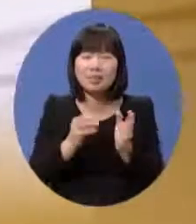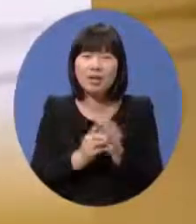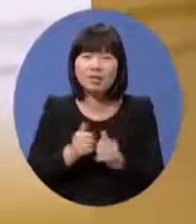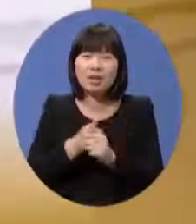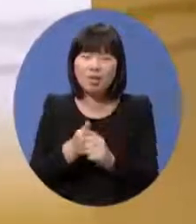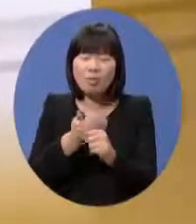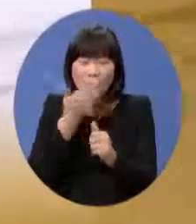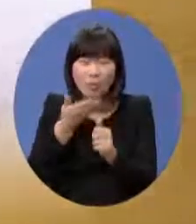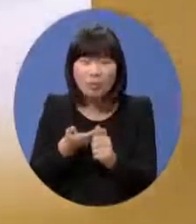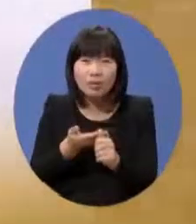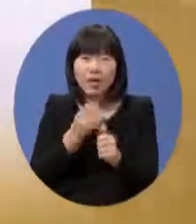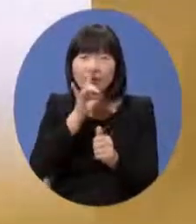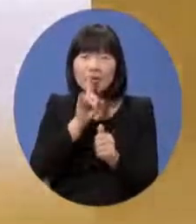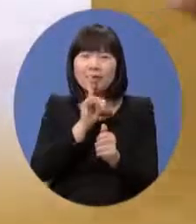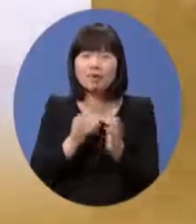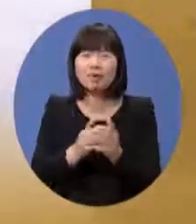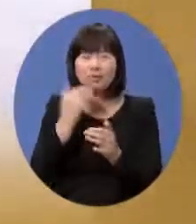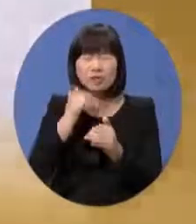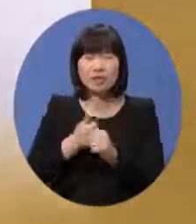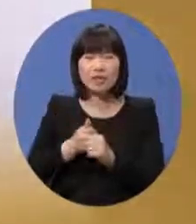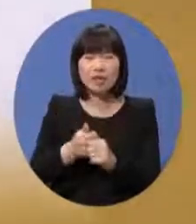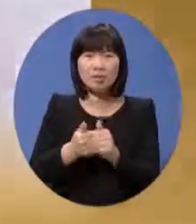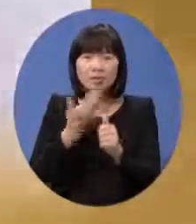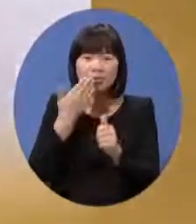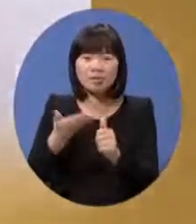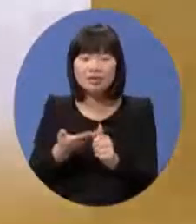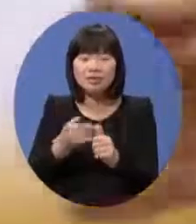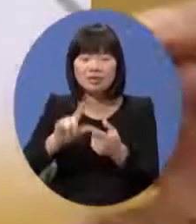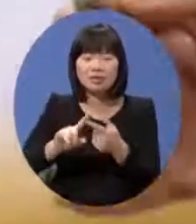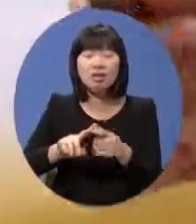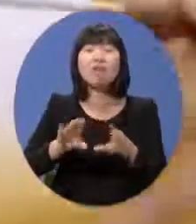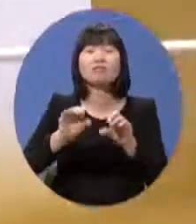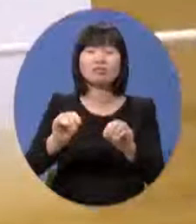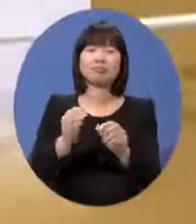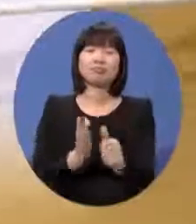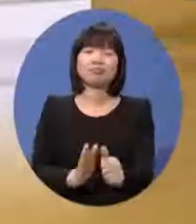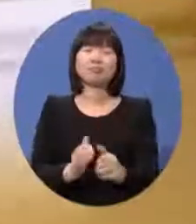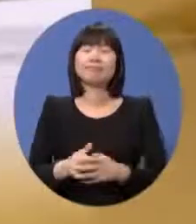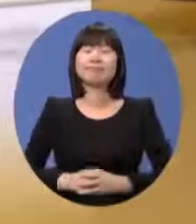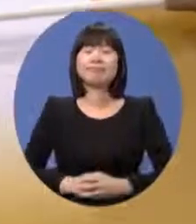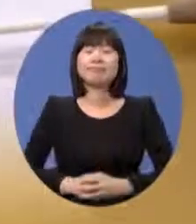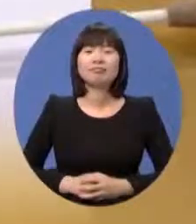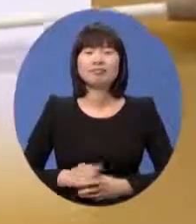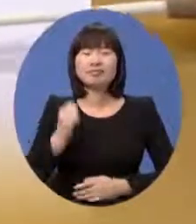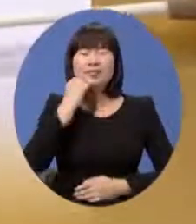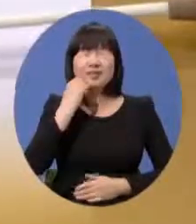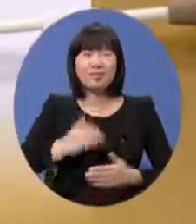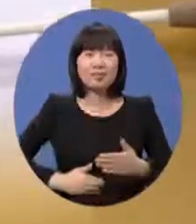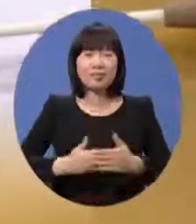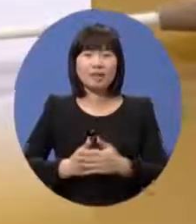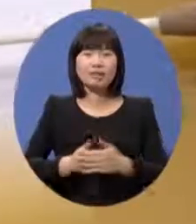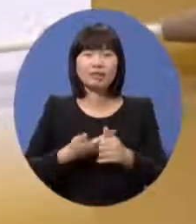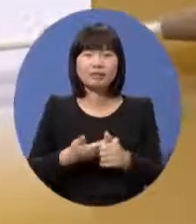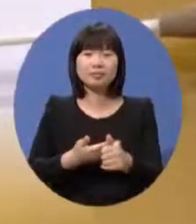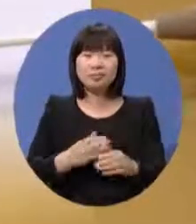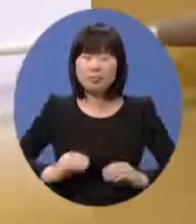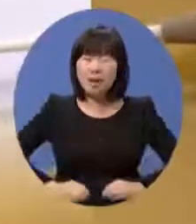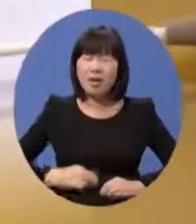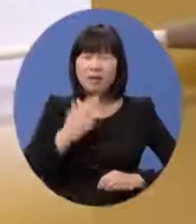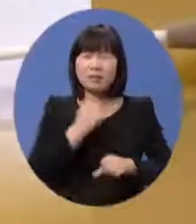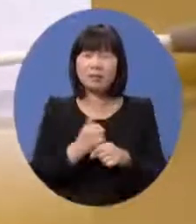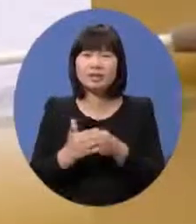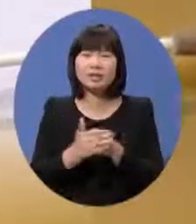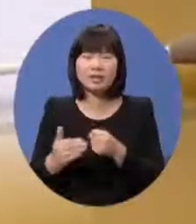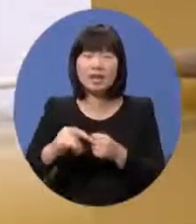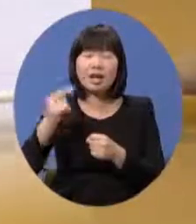하면 안 됩니다. 네. 그래서 네. 누가 따라다니면서 먹일 때는 그냥 같이 합식은 스톱을 시켜줘야 됩니다. 그리고 간식을 배부르 맞고 주면 애들은 배가 안 고프기 때문에 다음